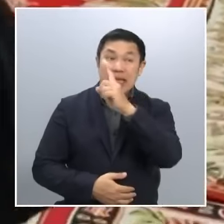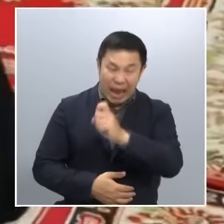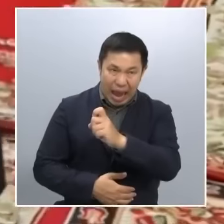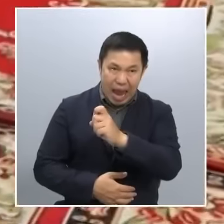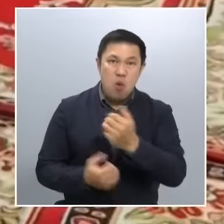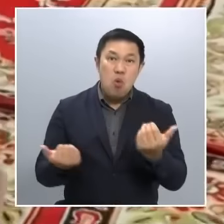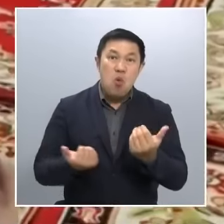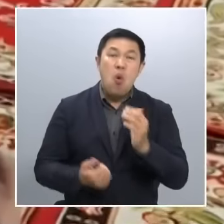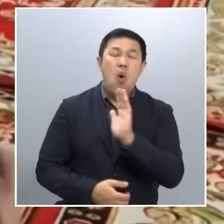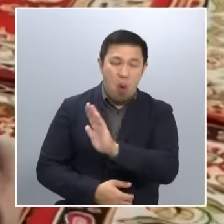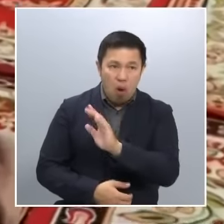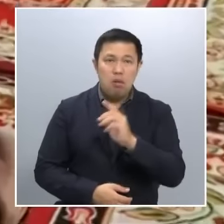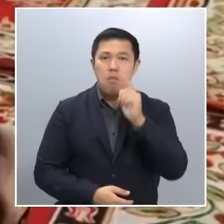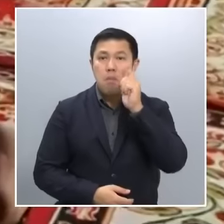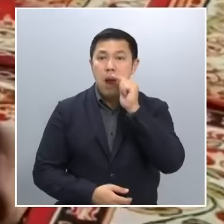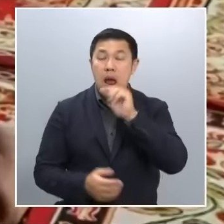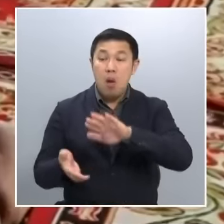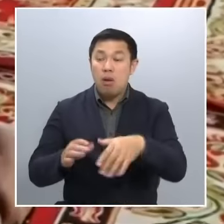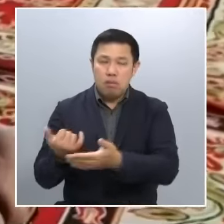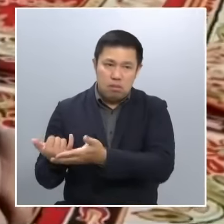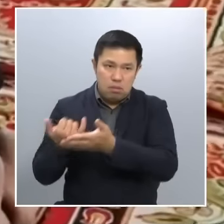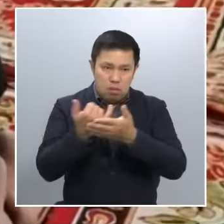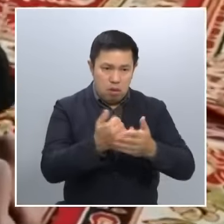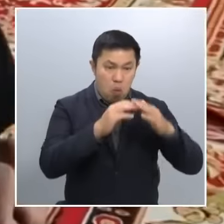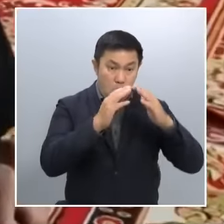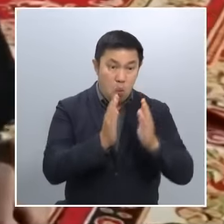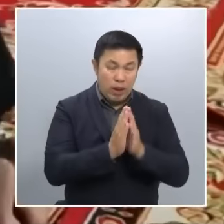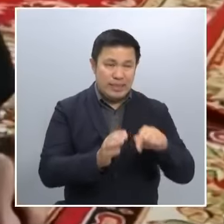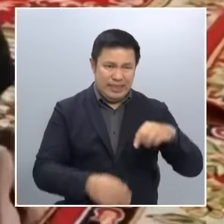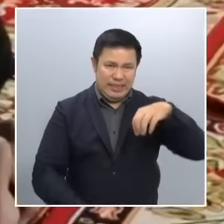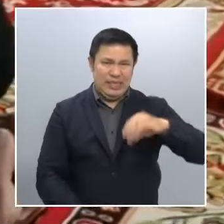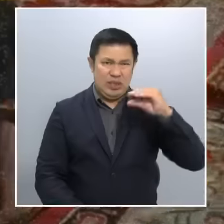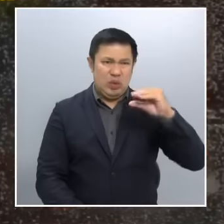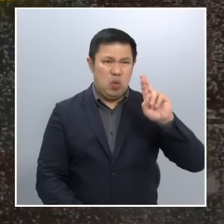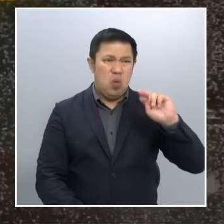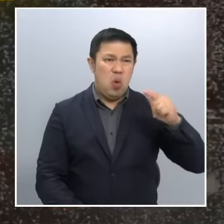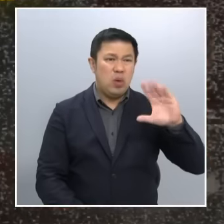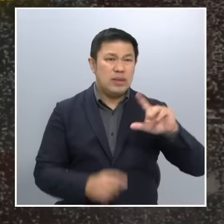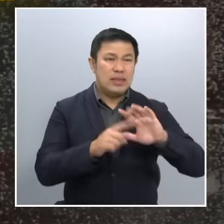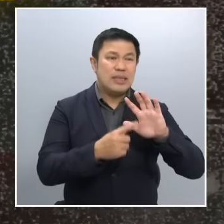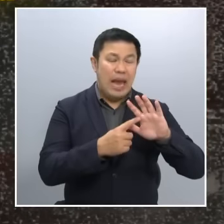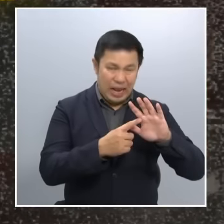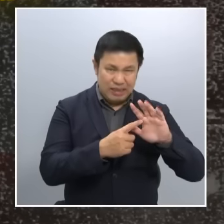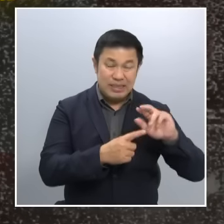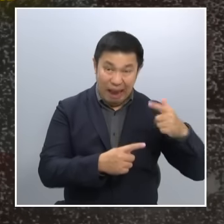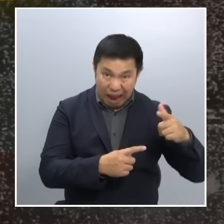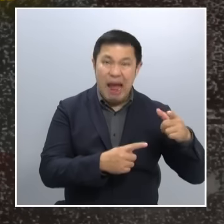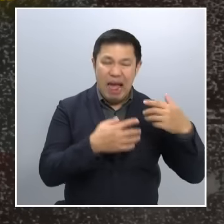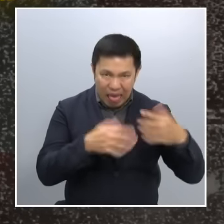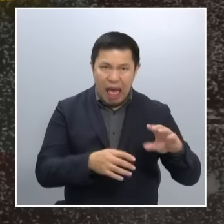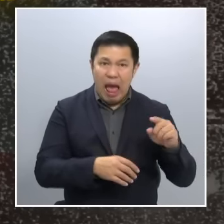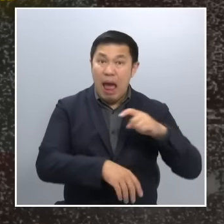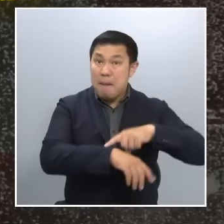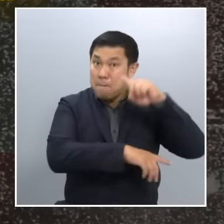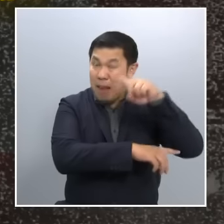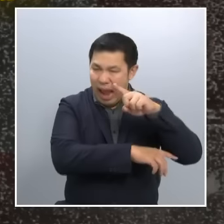อกว่าตนเองได้นำศพแม่มาประกอบพิธีที่วัดตรงช้างแล้วเตรียมเดินทางไปทำพิธีเชิญดวงวิญญาณของคุณแม่กับน้าในช่วงบ่